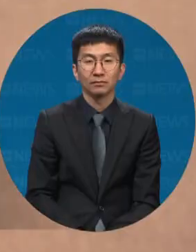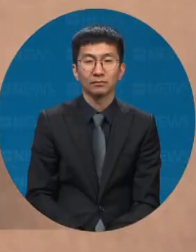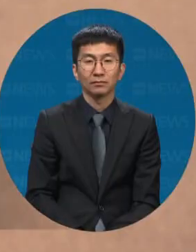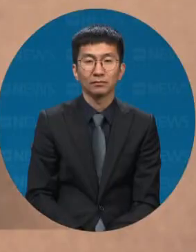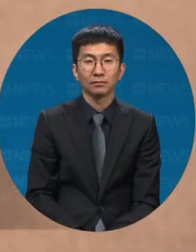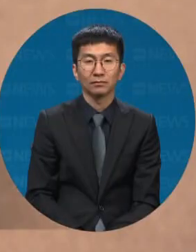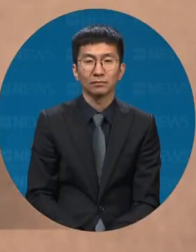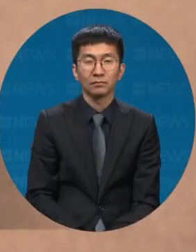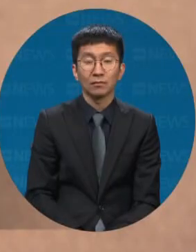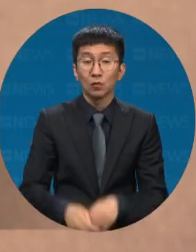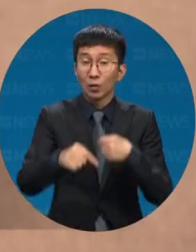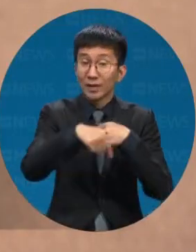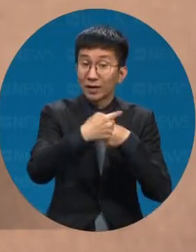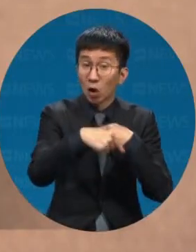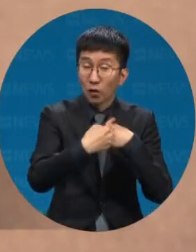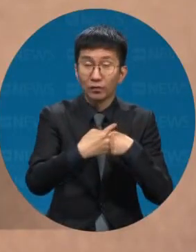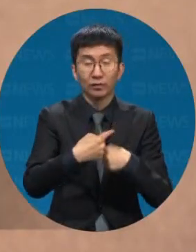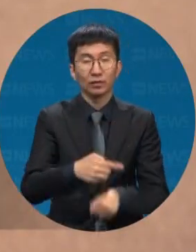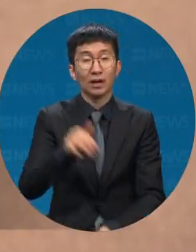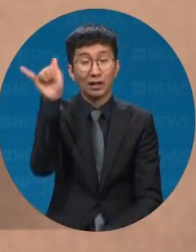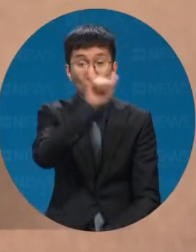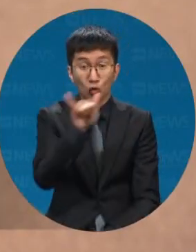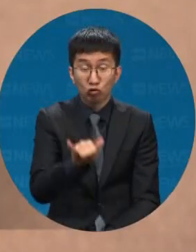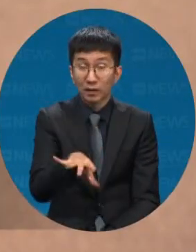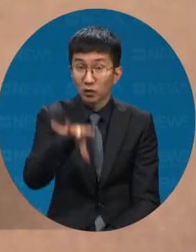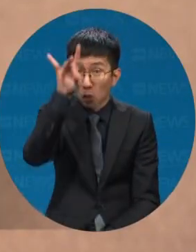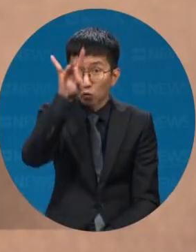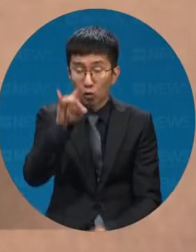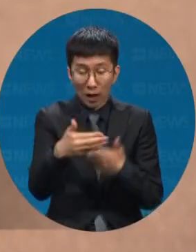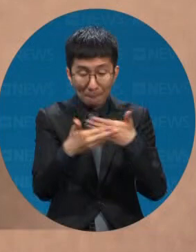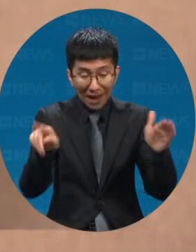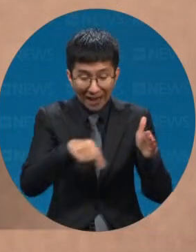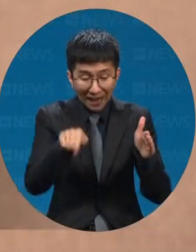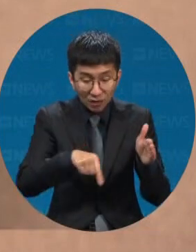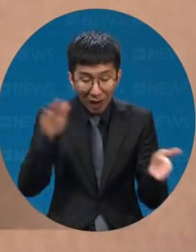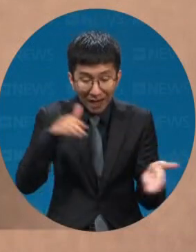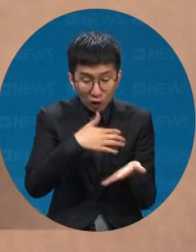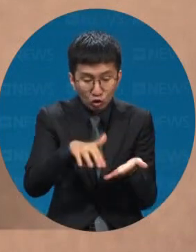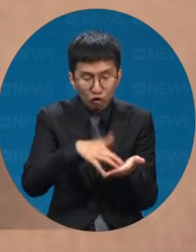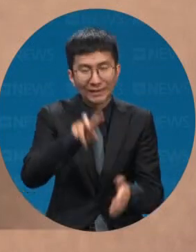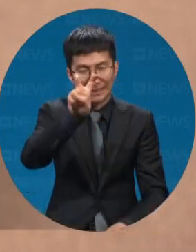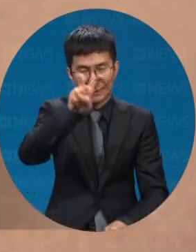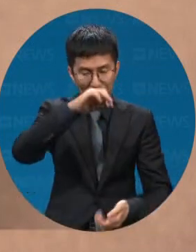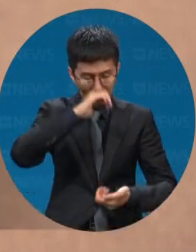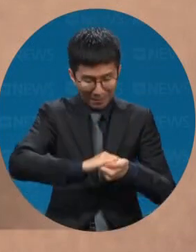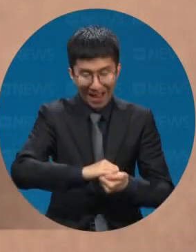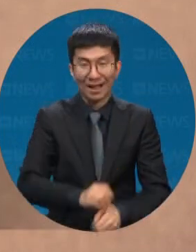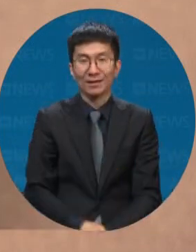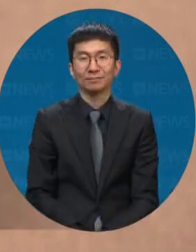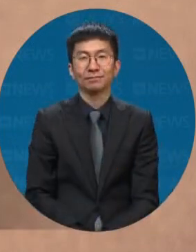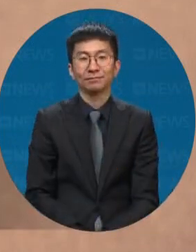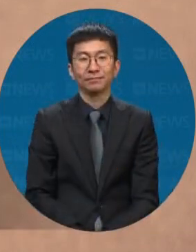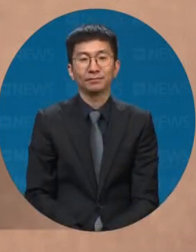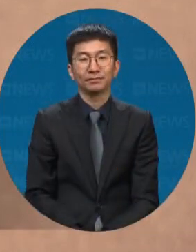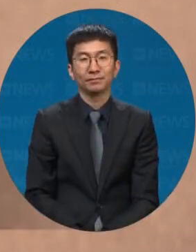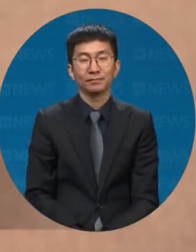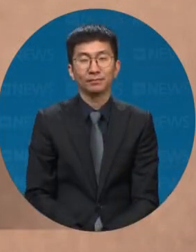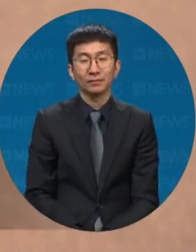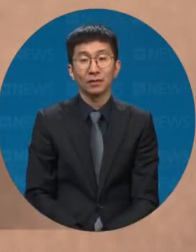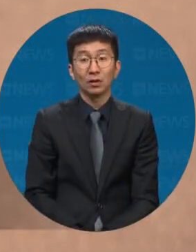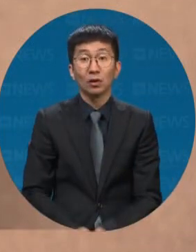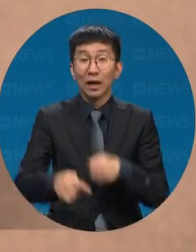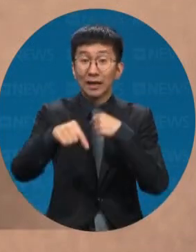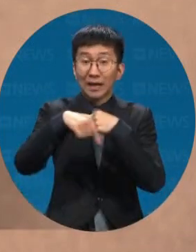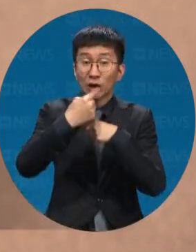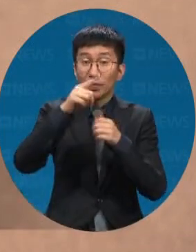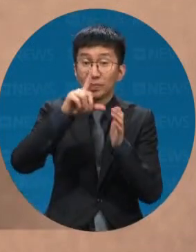분압 1학년은 종목에서 처음으로 학급당 학생수를 20명으로 에 줄여 가지고 전압 1학년때 학습